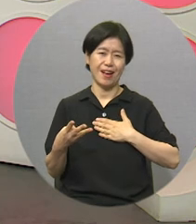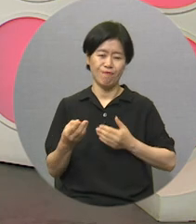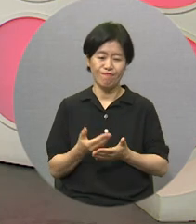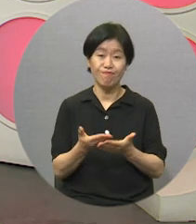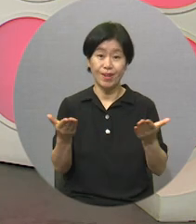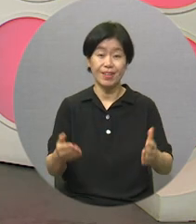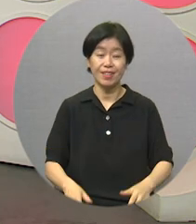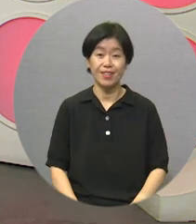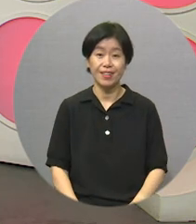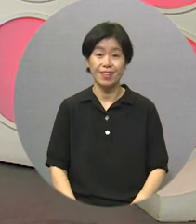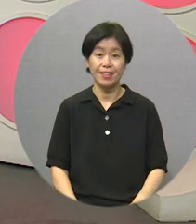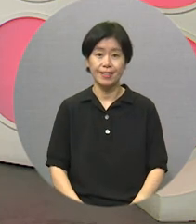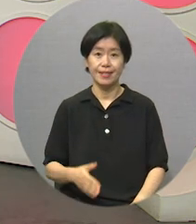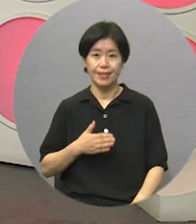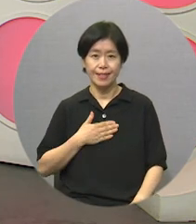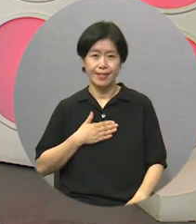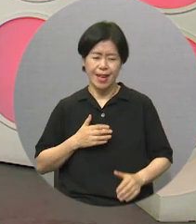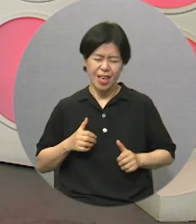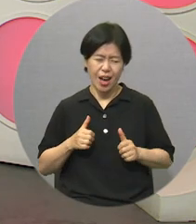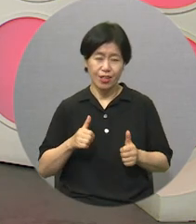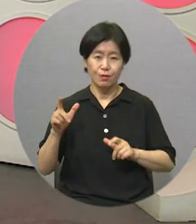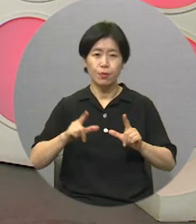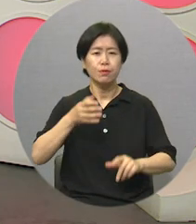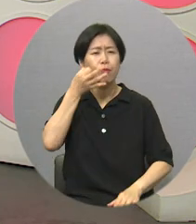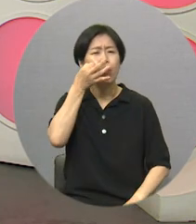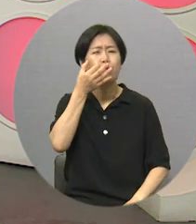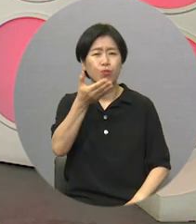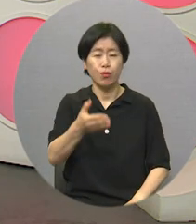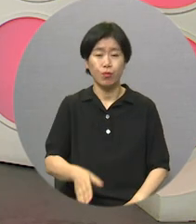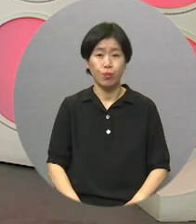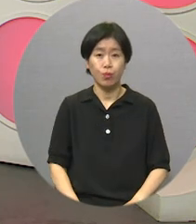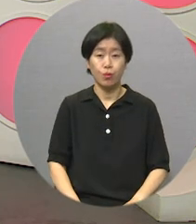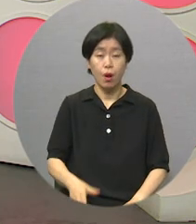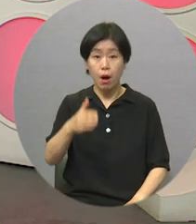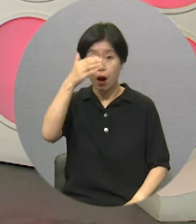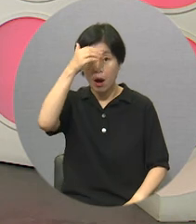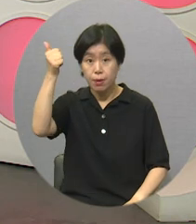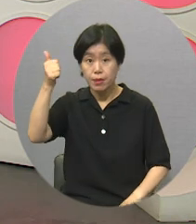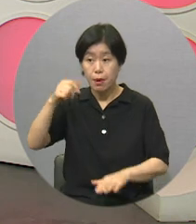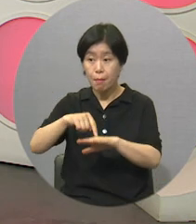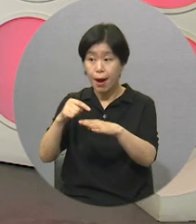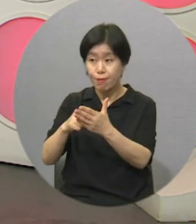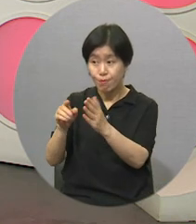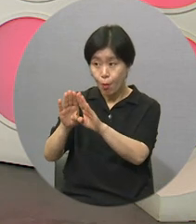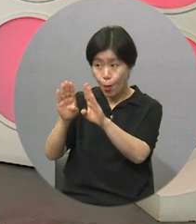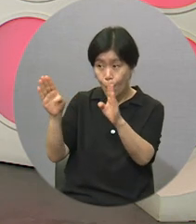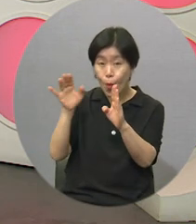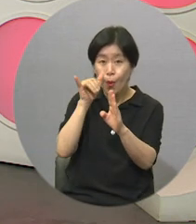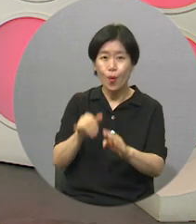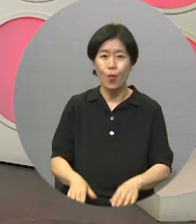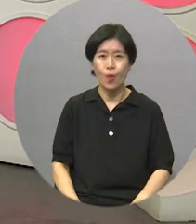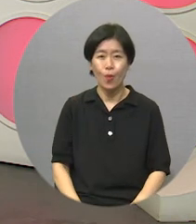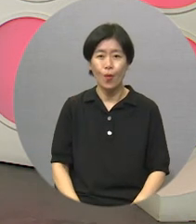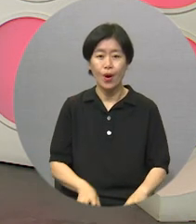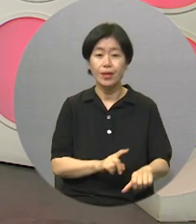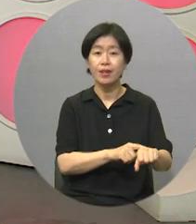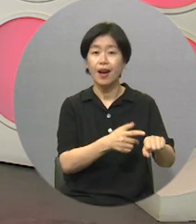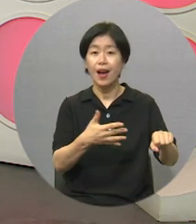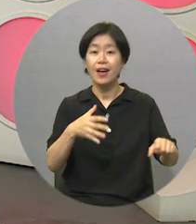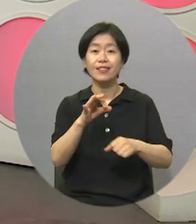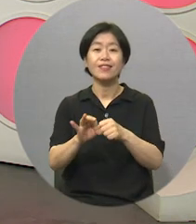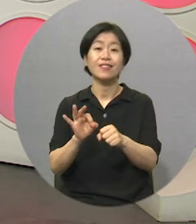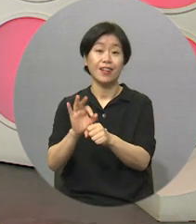할아버지는 점차 제게 마음을 여시기 시작했습니다. 그렇게 10년이 지나고 저는